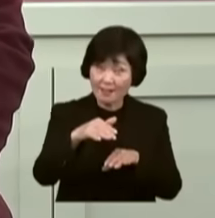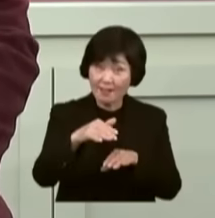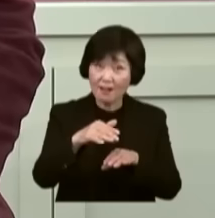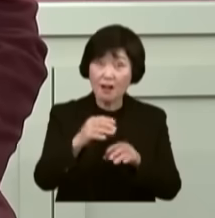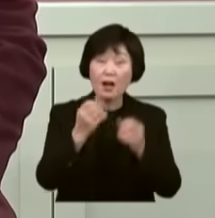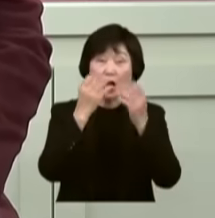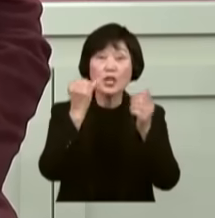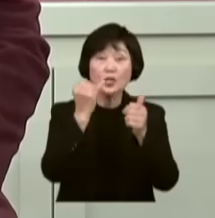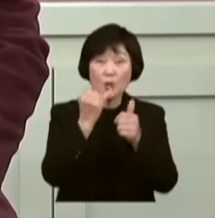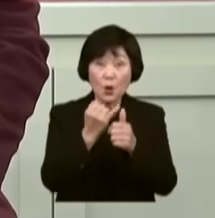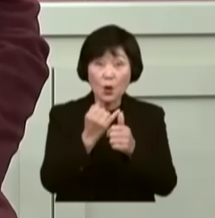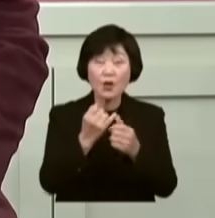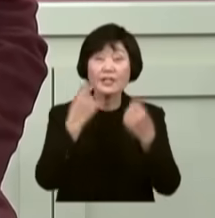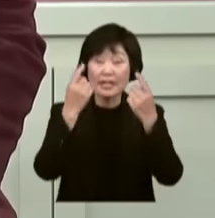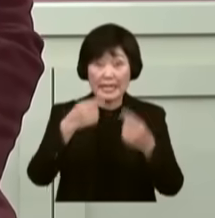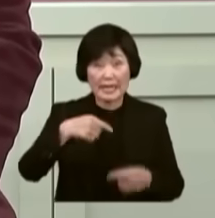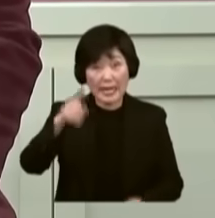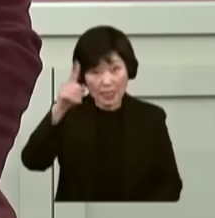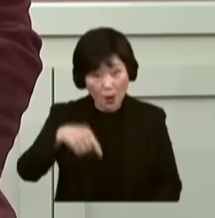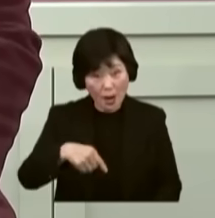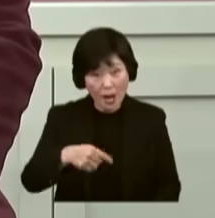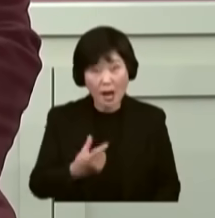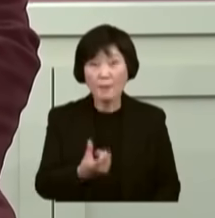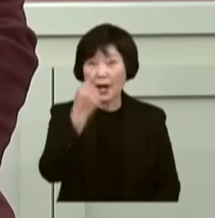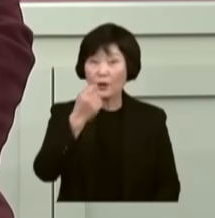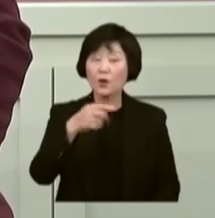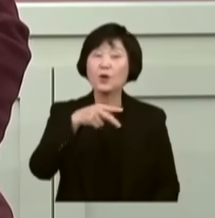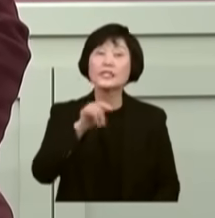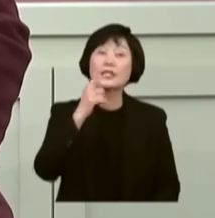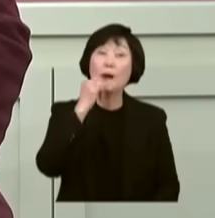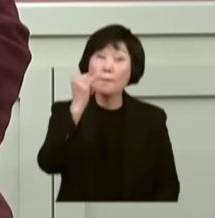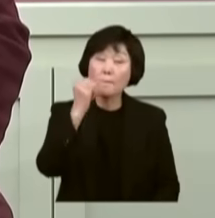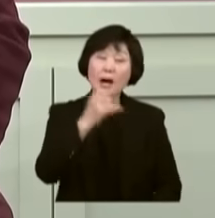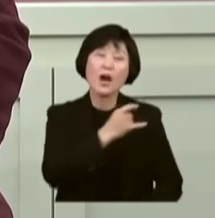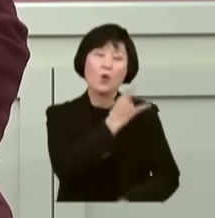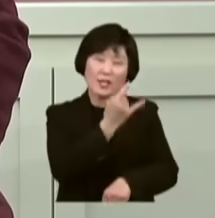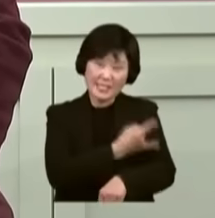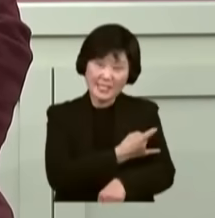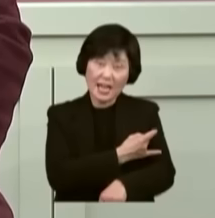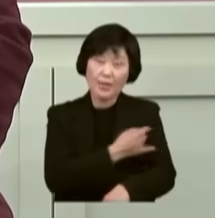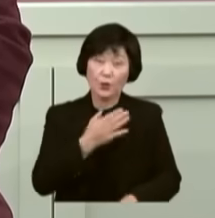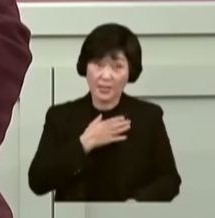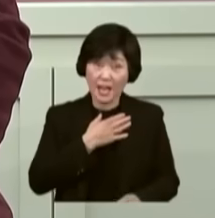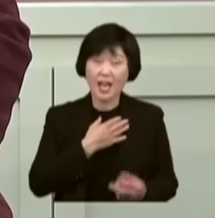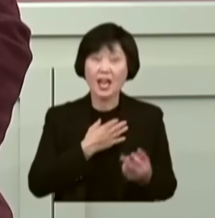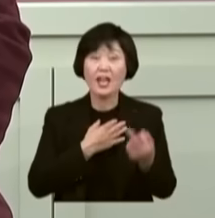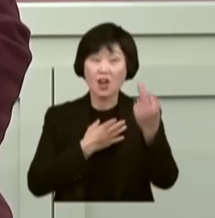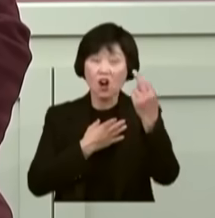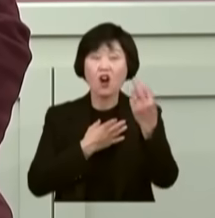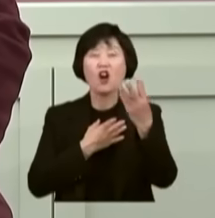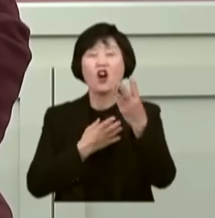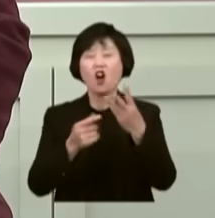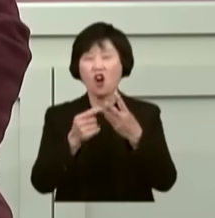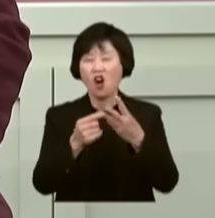오자마자 바로 이제 시어머니가 권사님이시고 또 형님들 위에 세 분이 계시니까 전부